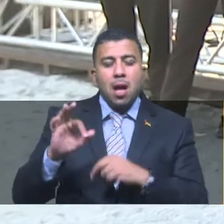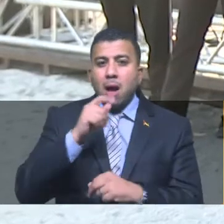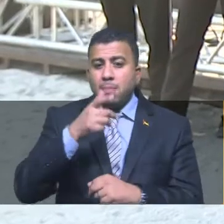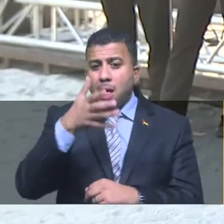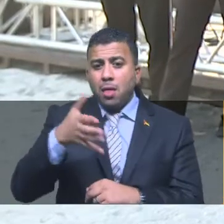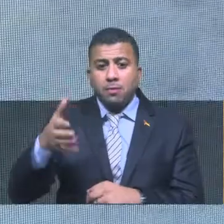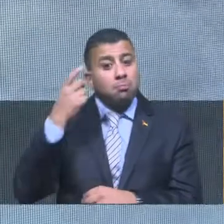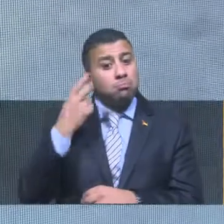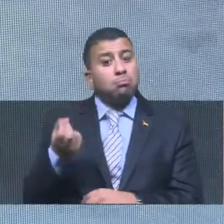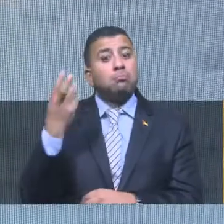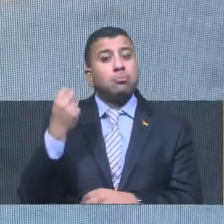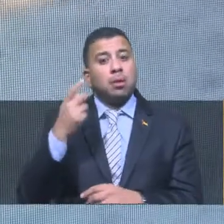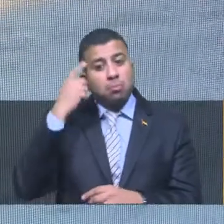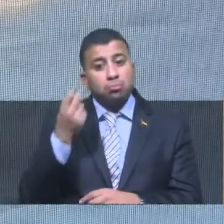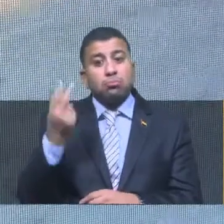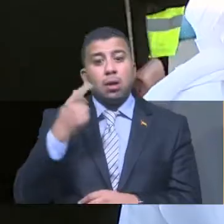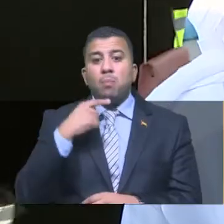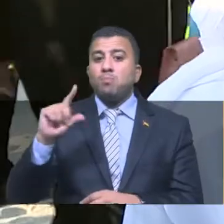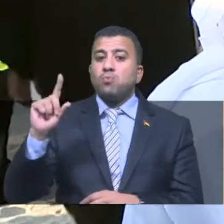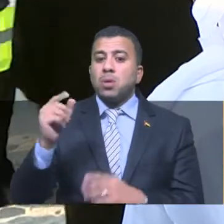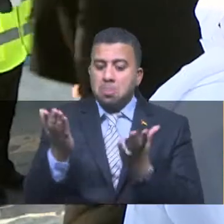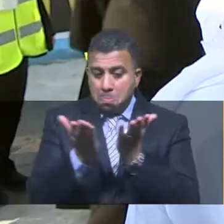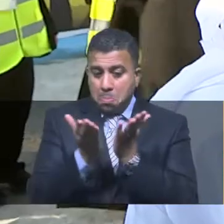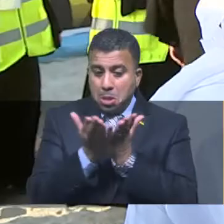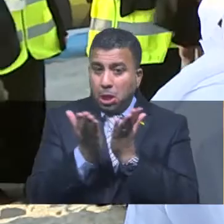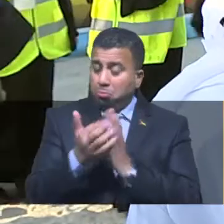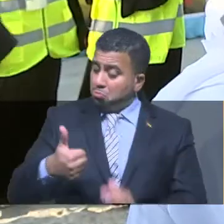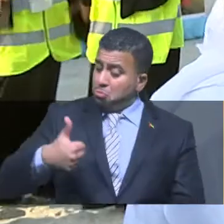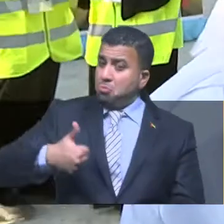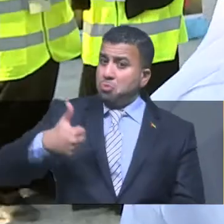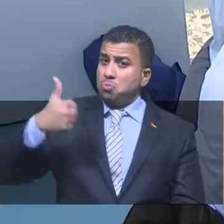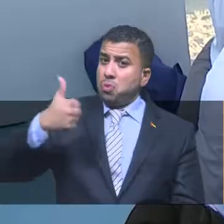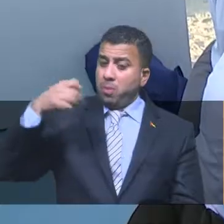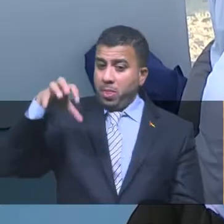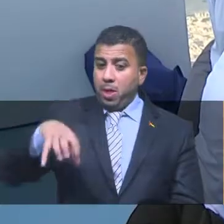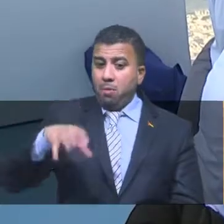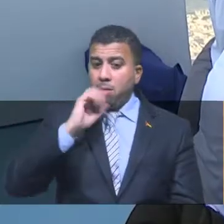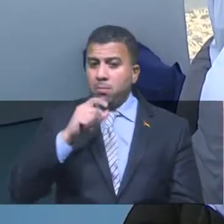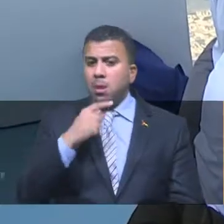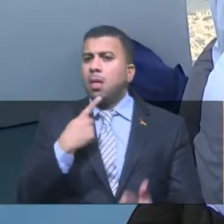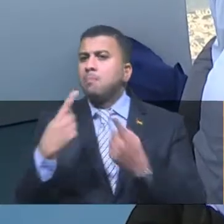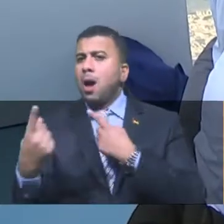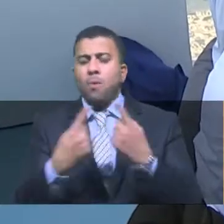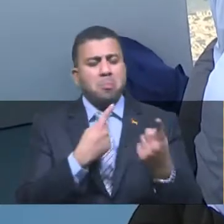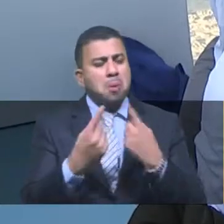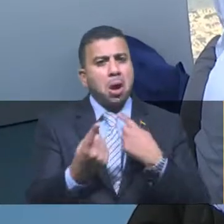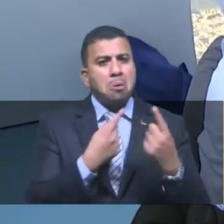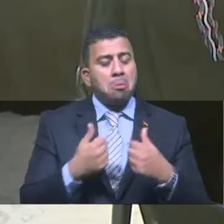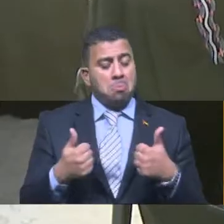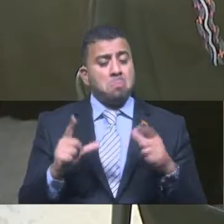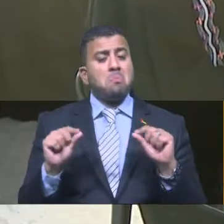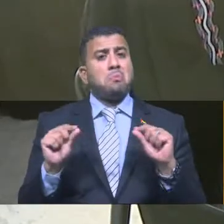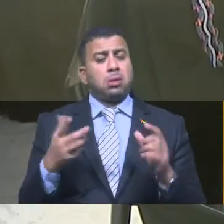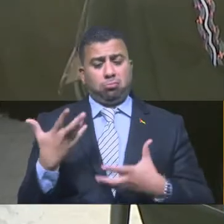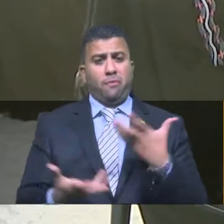الأطفال المبتكرين والمخترعين والمتفوقين دراسيا في الدولة، حيث قاموا بإدارة محاور الجلسة بشكل فاعل